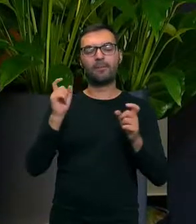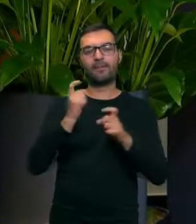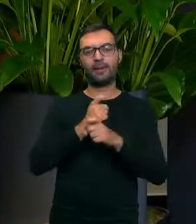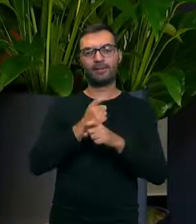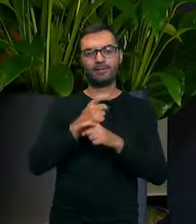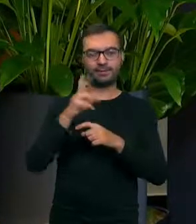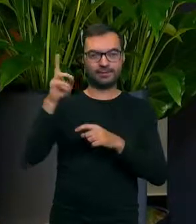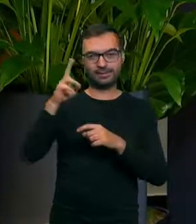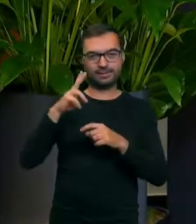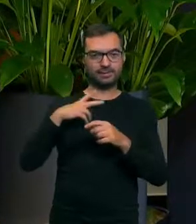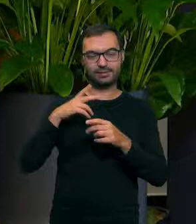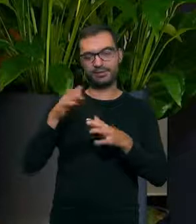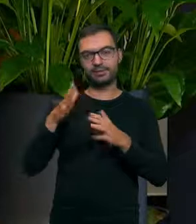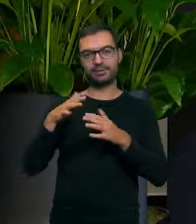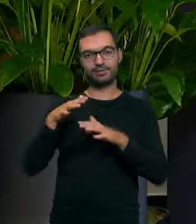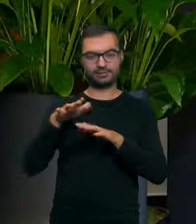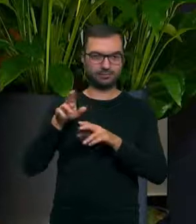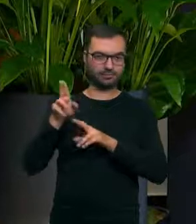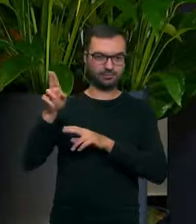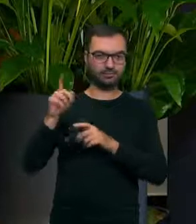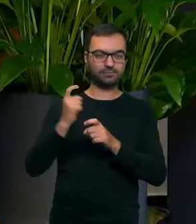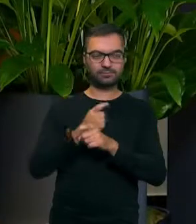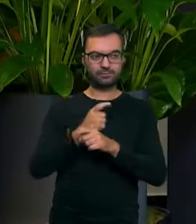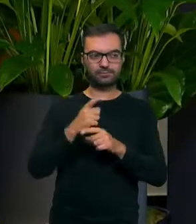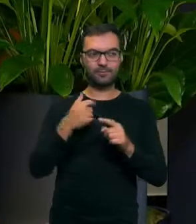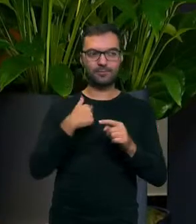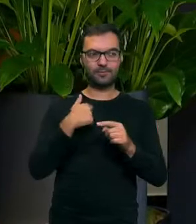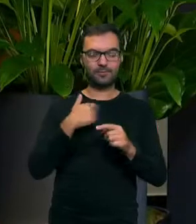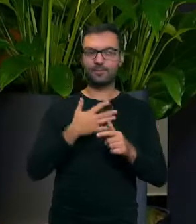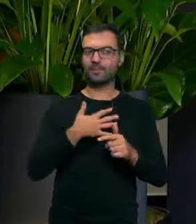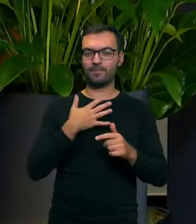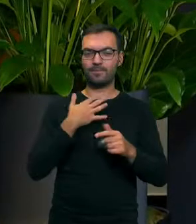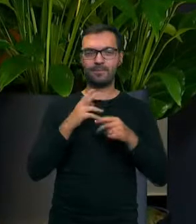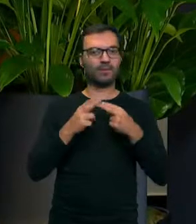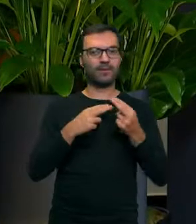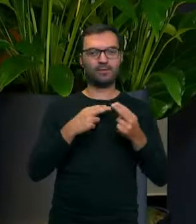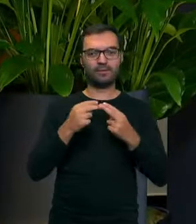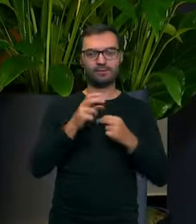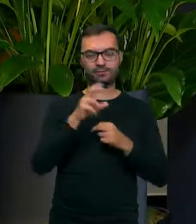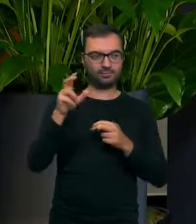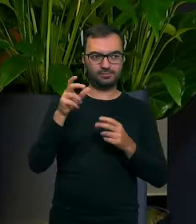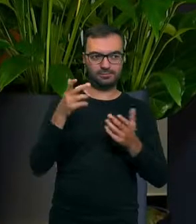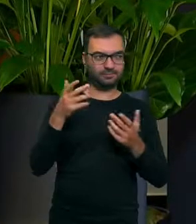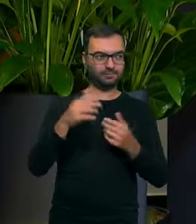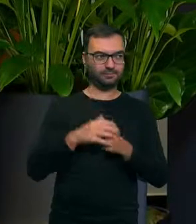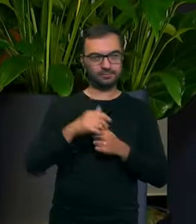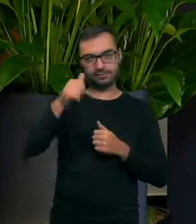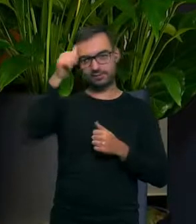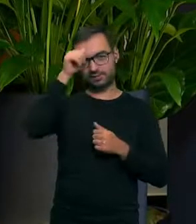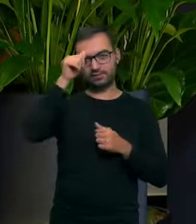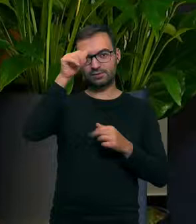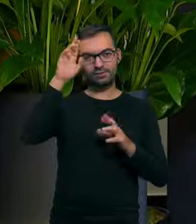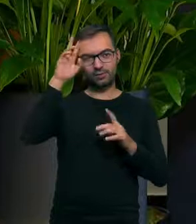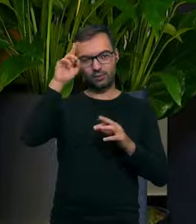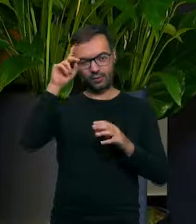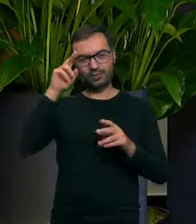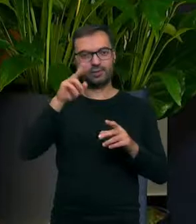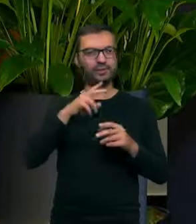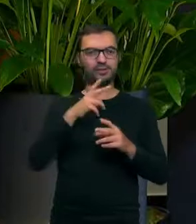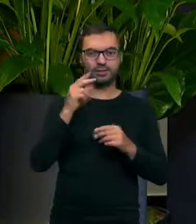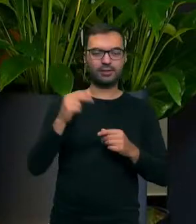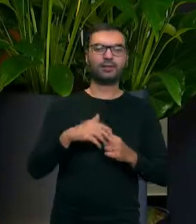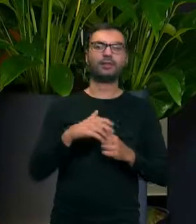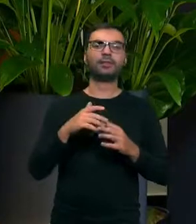państwowego, czy reprezentantów systemu. Natomiast moje wrażenie, niezależnie od tego, czy ja te nazwiska kojarzę z konkretnymi osobami, czy